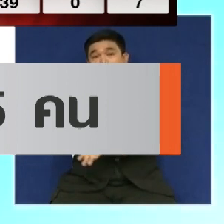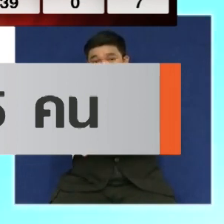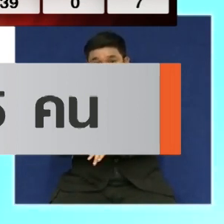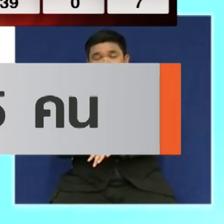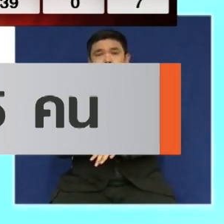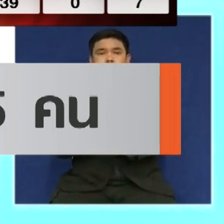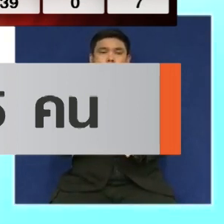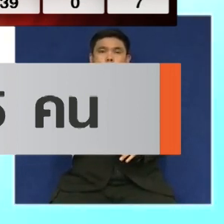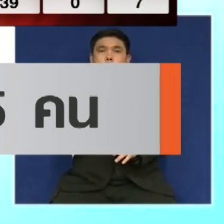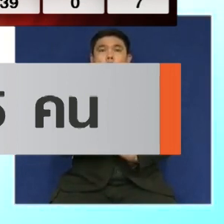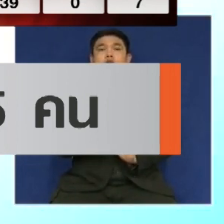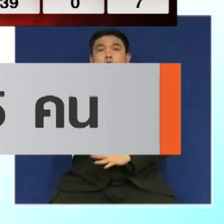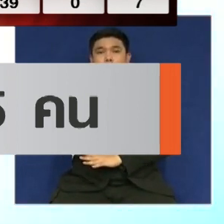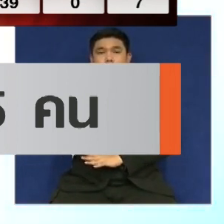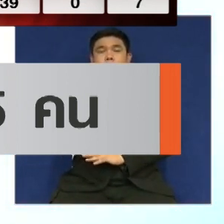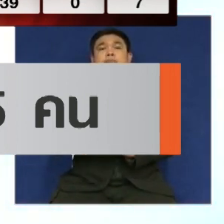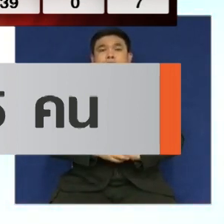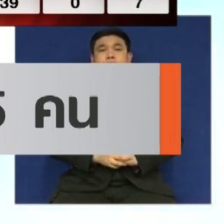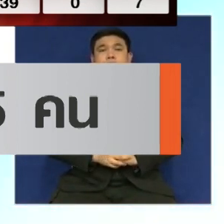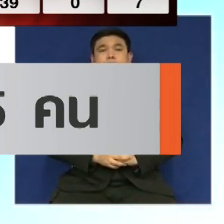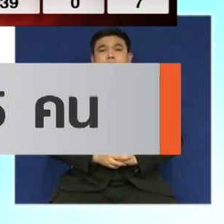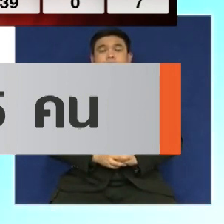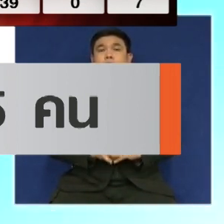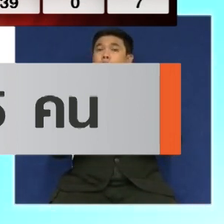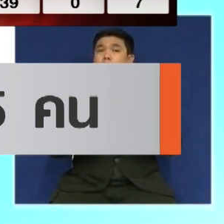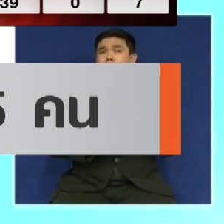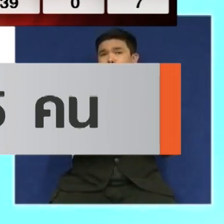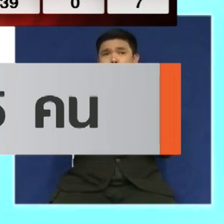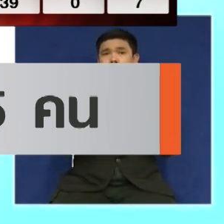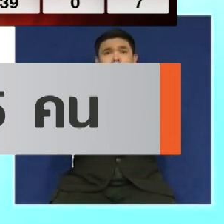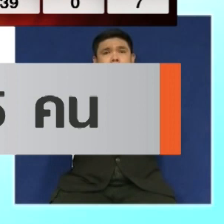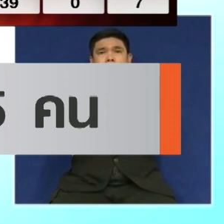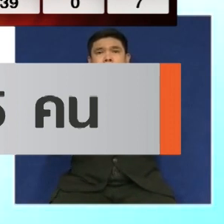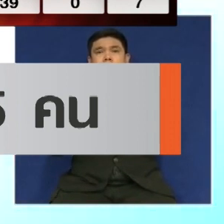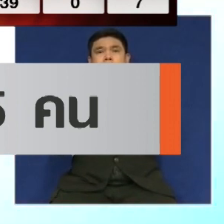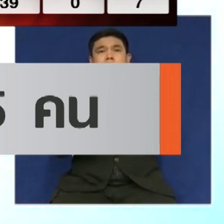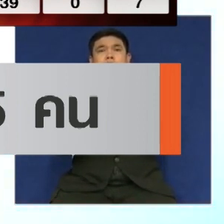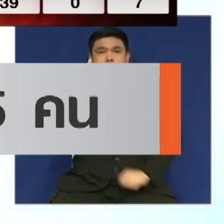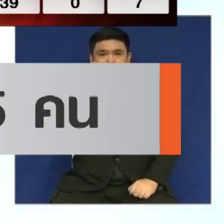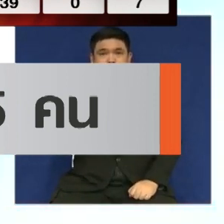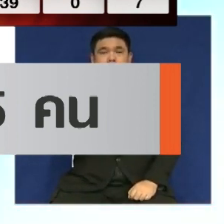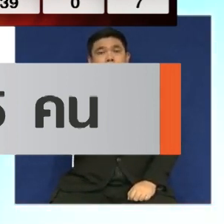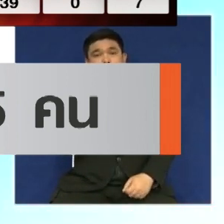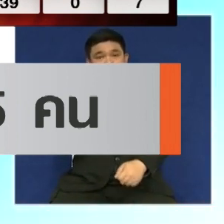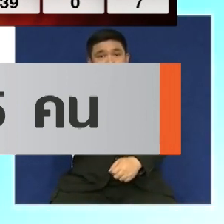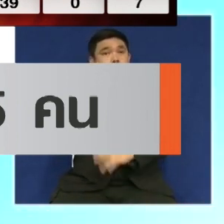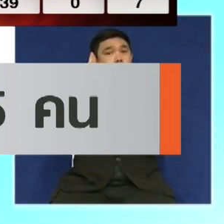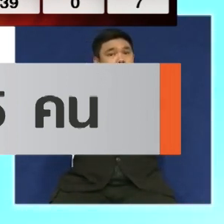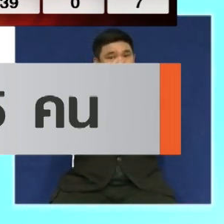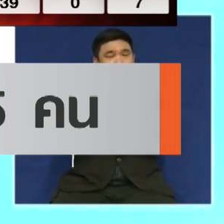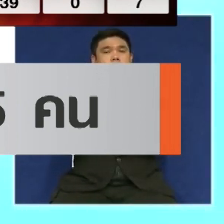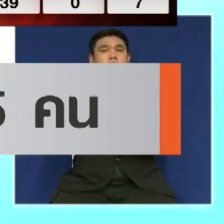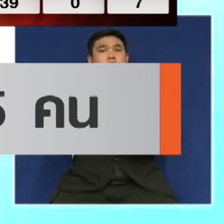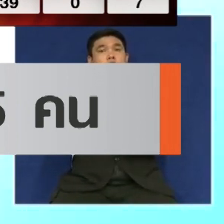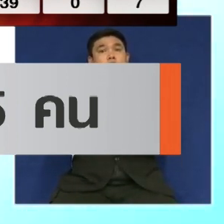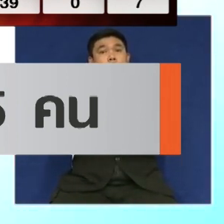จังหวัดละ2รายที่เหลือจังหวัดละ1รายนะครับก็คือกระบี่ขอนแก่นนครราชสีม